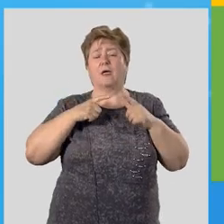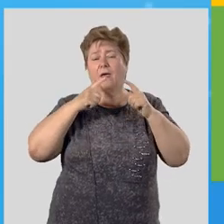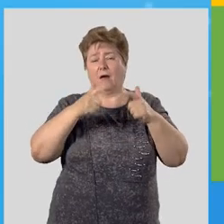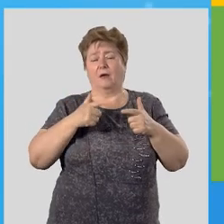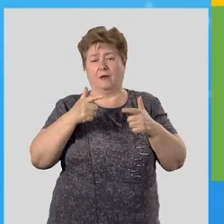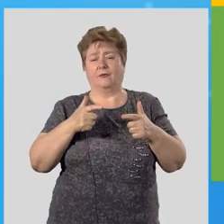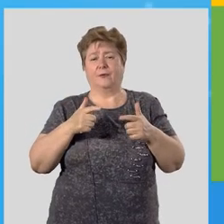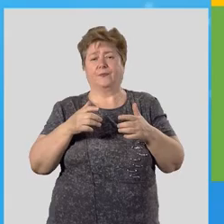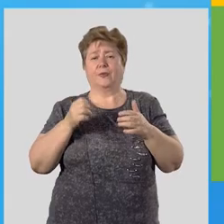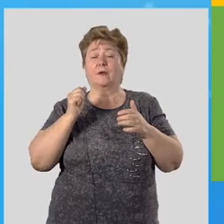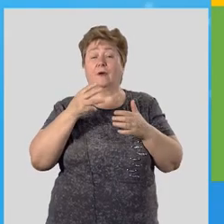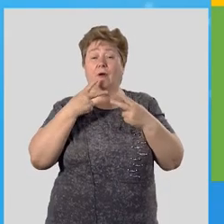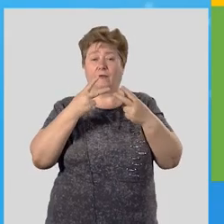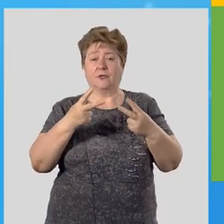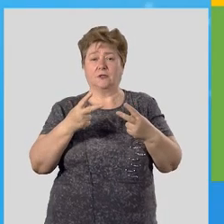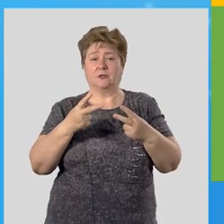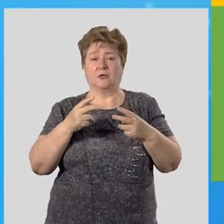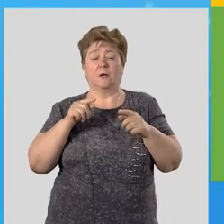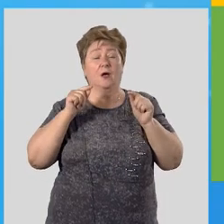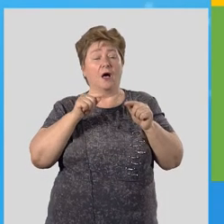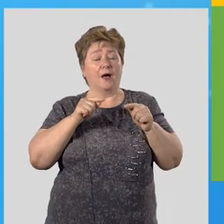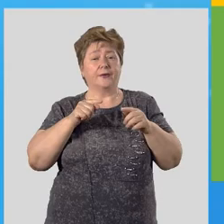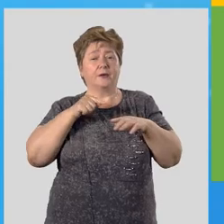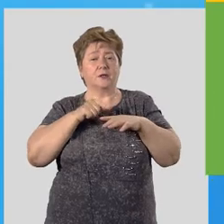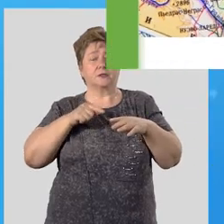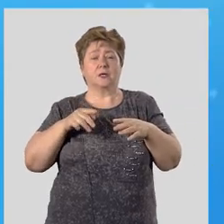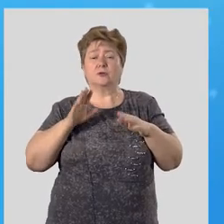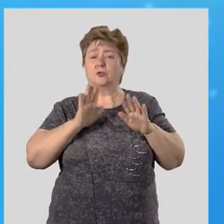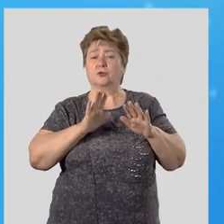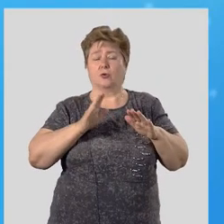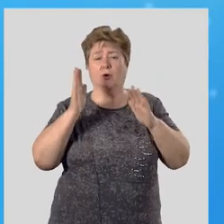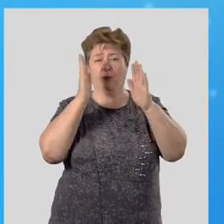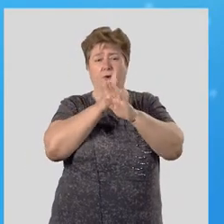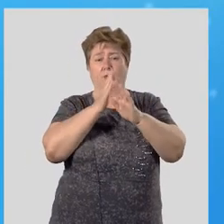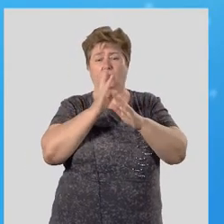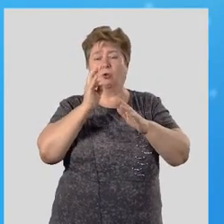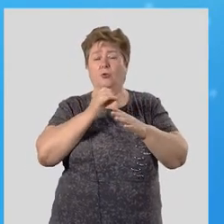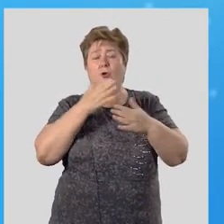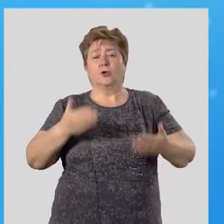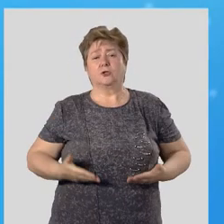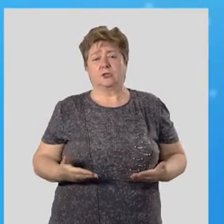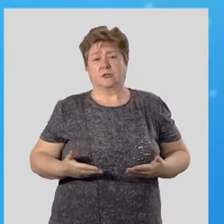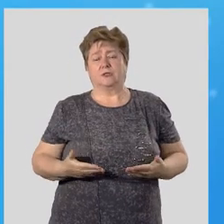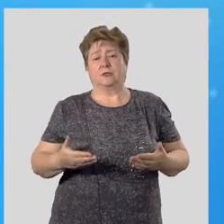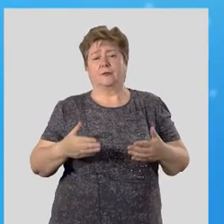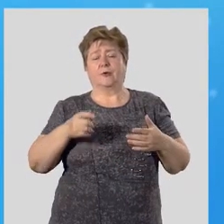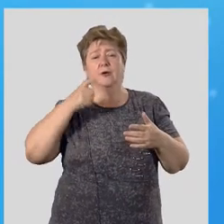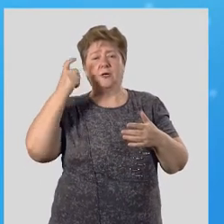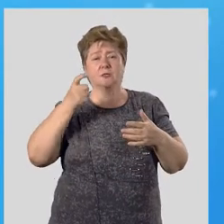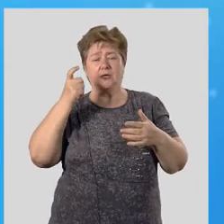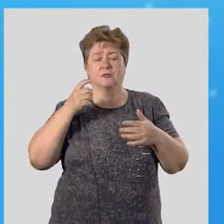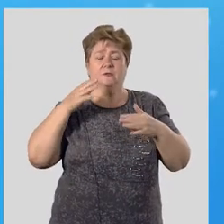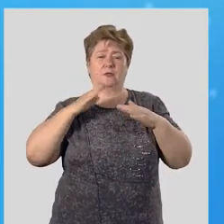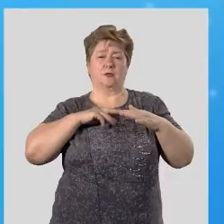география. Как видите, они касаются не только природы, но и жизни,